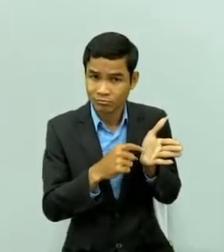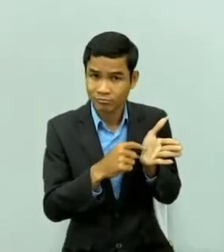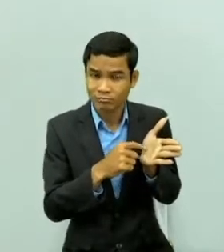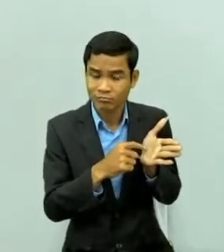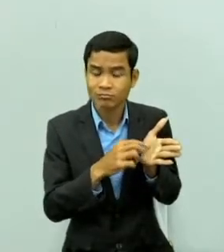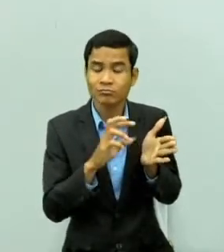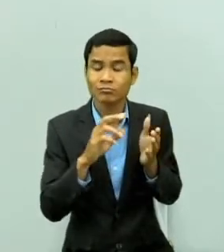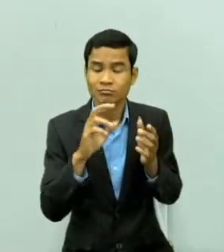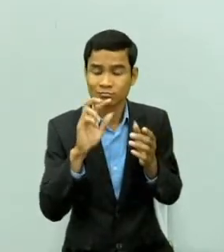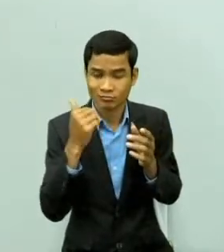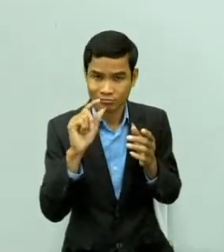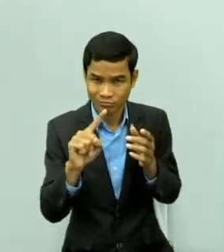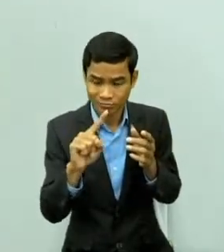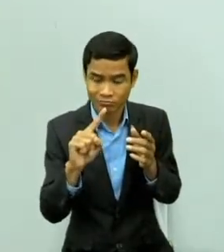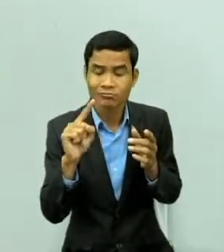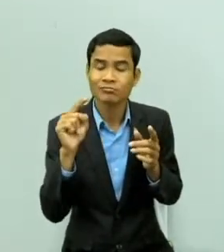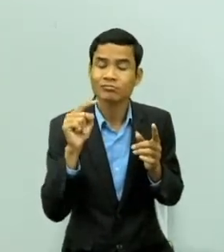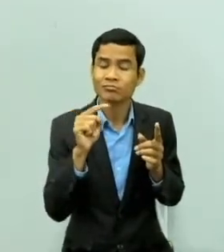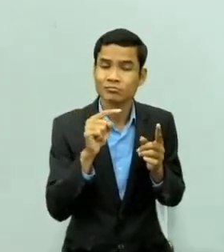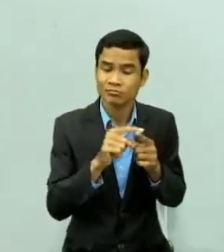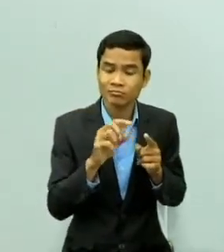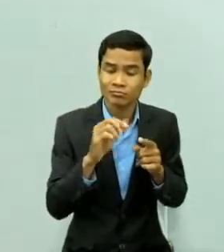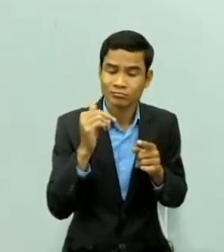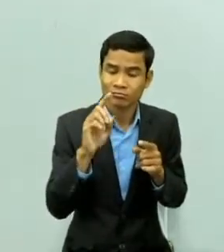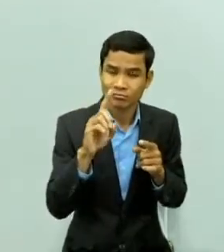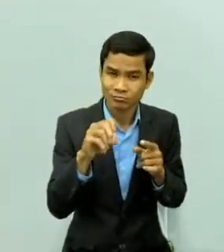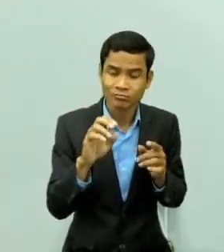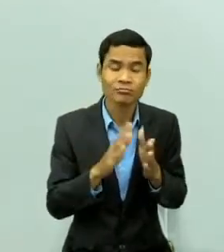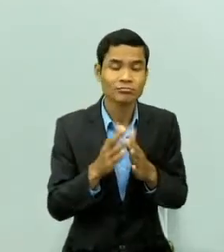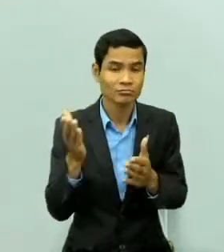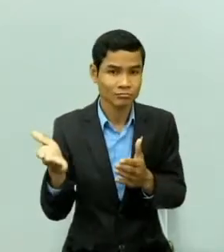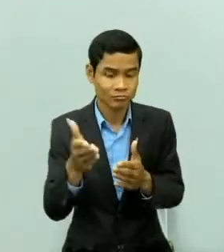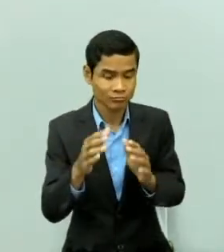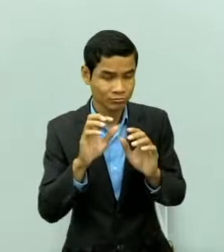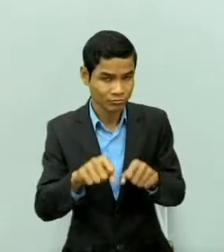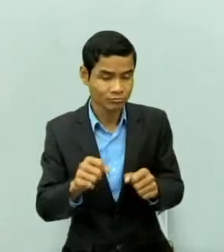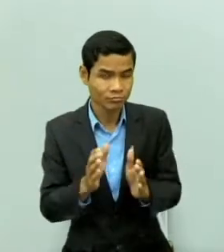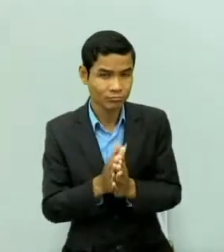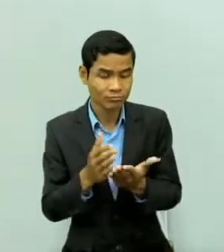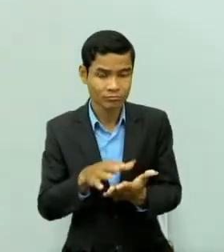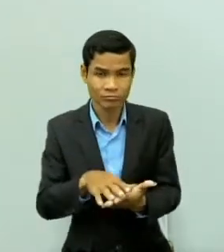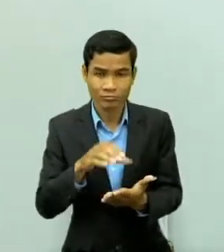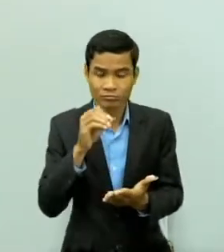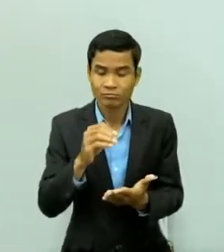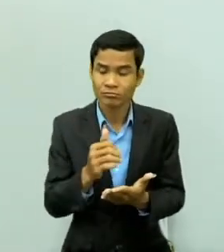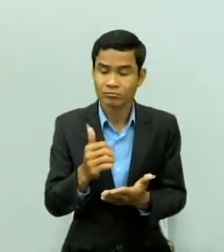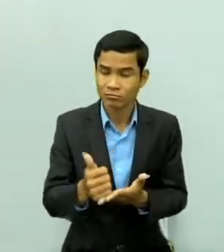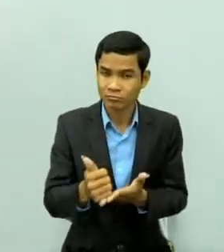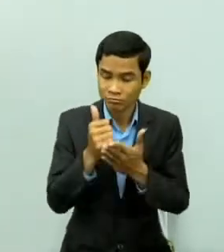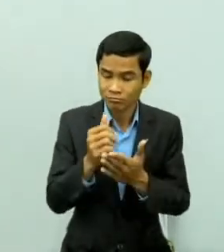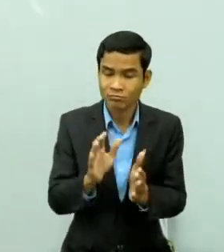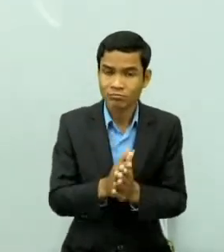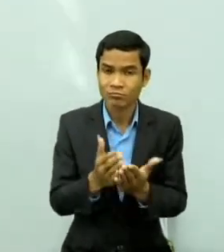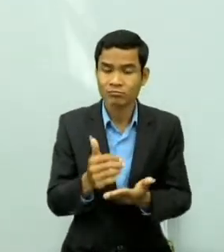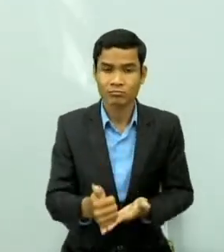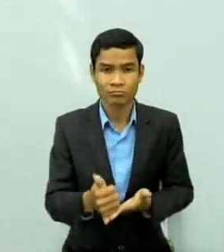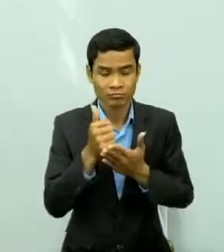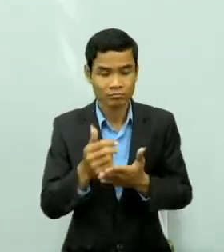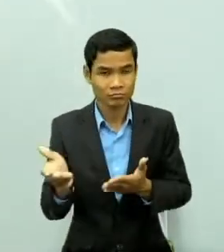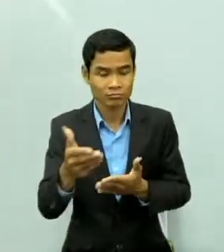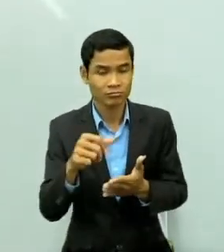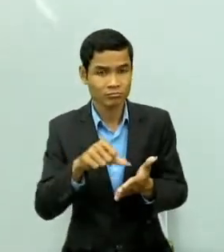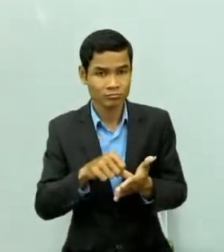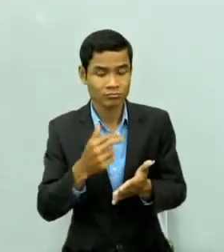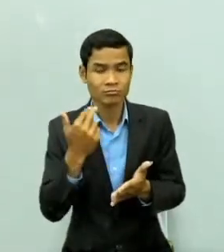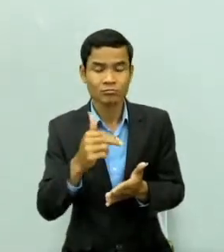លនាទី1កូនណាចាចំណែកឲ្យកូនកូនដែលមានសិភើជំនួយកូនលើកសិភើជំនួយកូនឡើងចាគឺទំព័រ